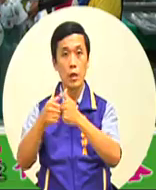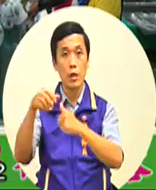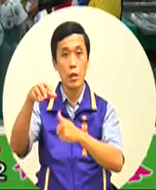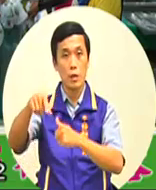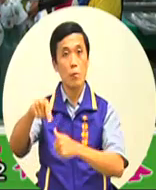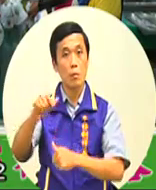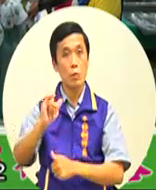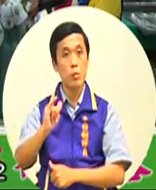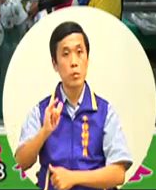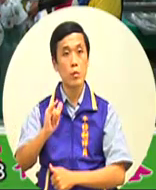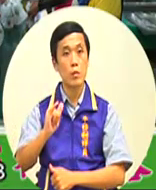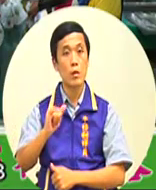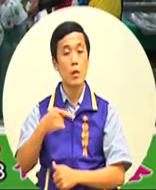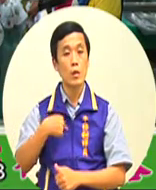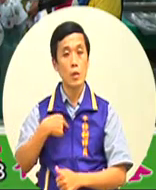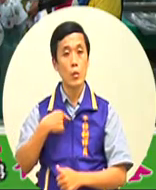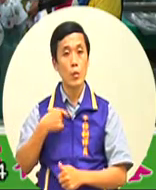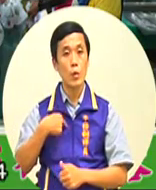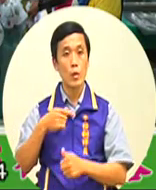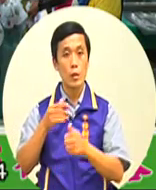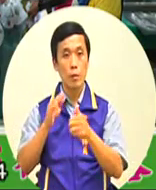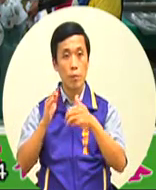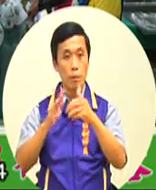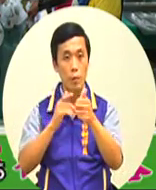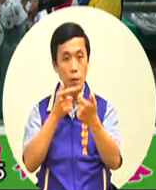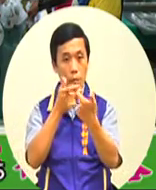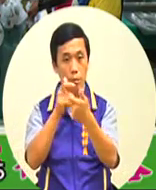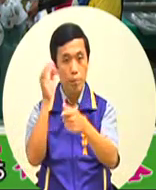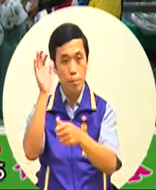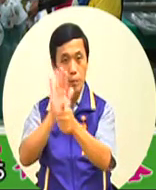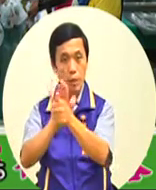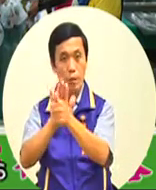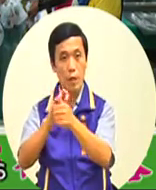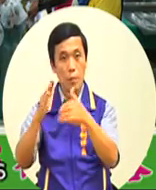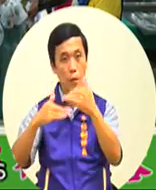心的一直去媒合很多的地方有些的